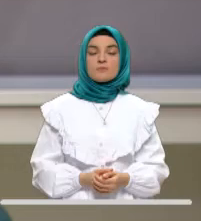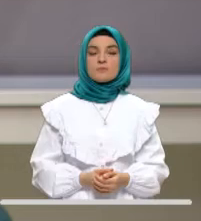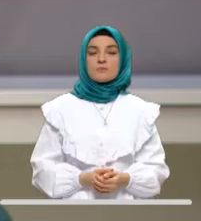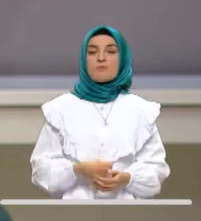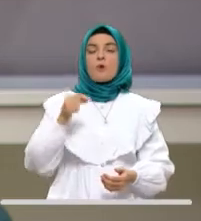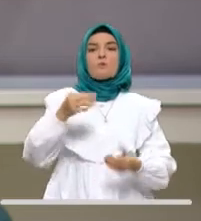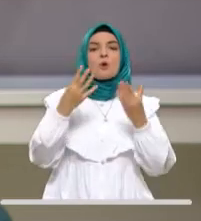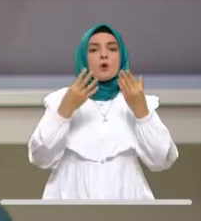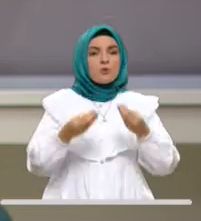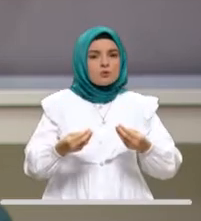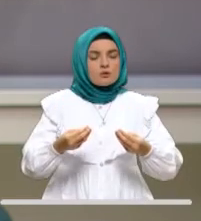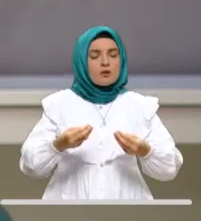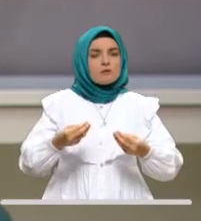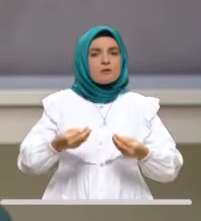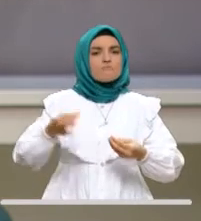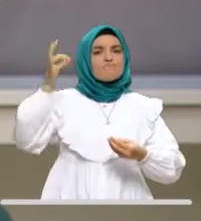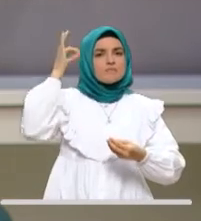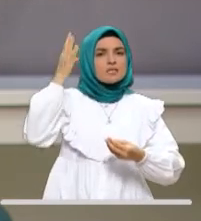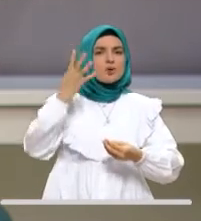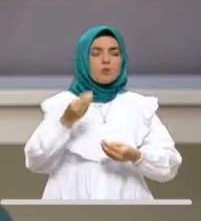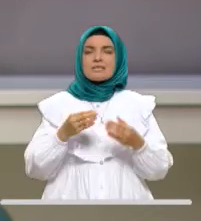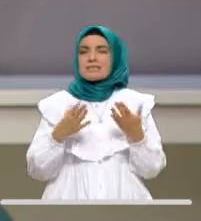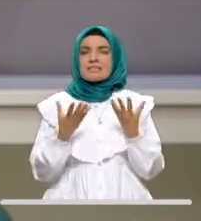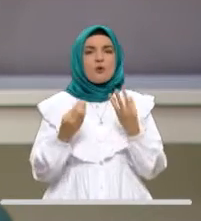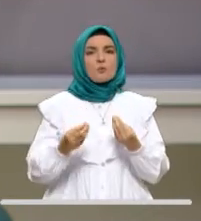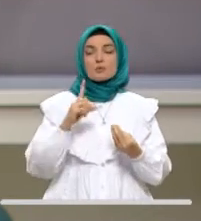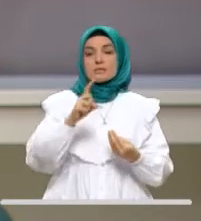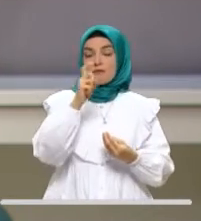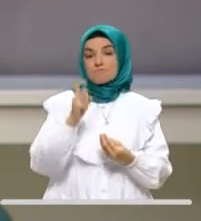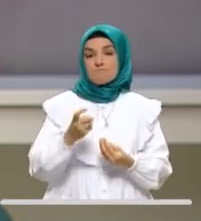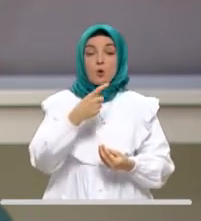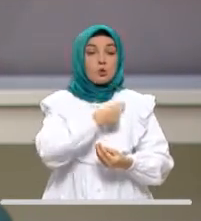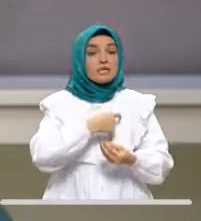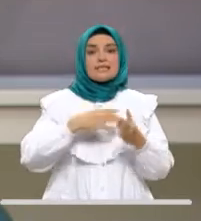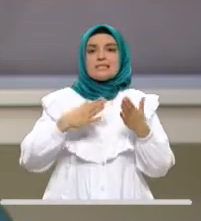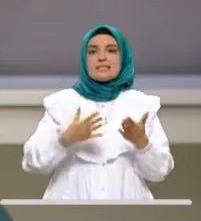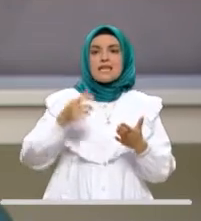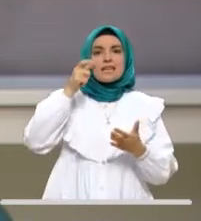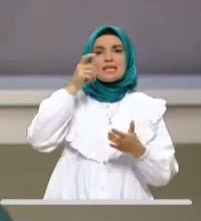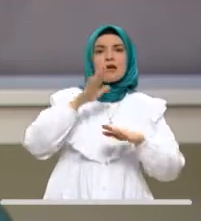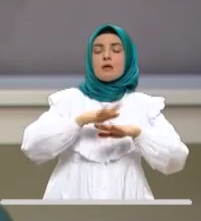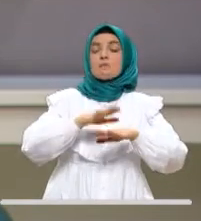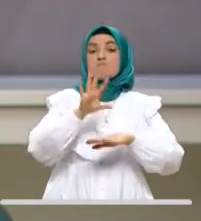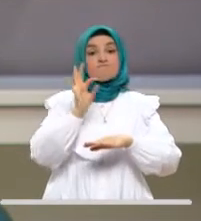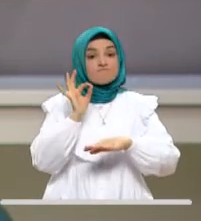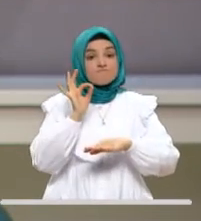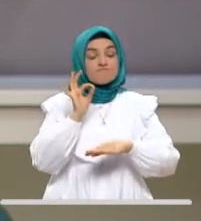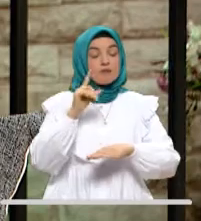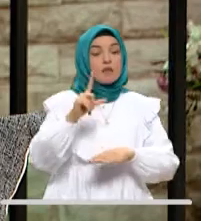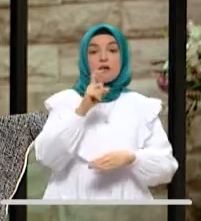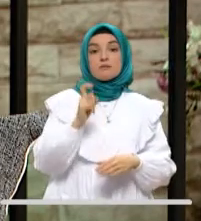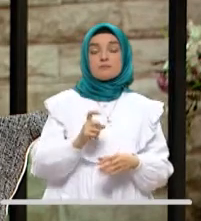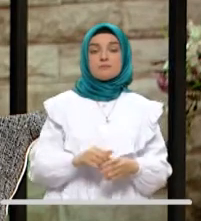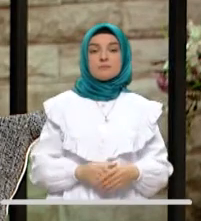anlamda bilinçlenmek tam olarak nasıl olmalı? Yani özellikle nelere dikkat etmeliyiz ürün seçerken? Evet.